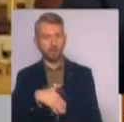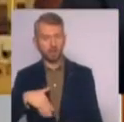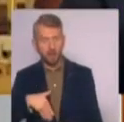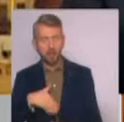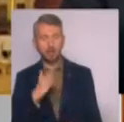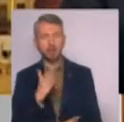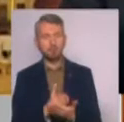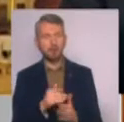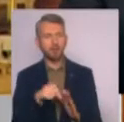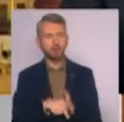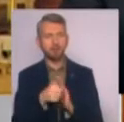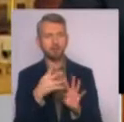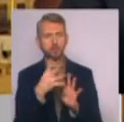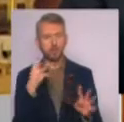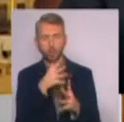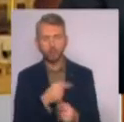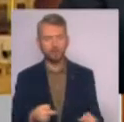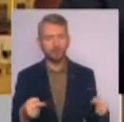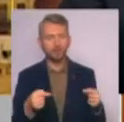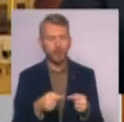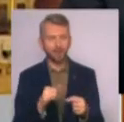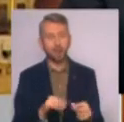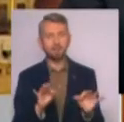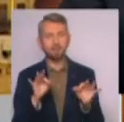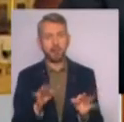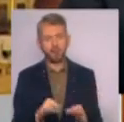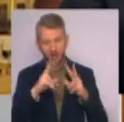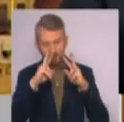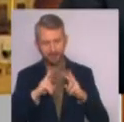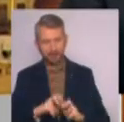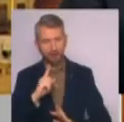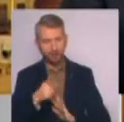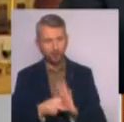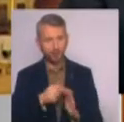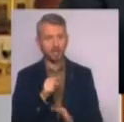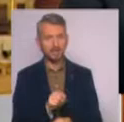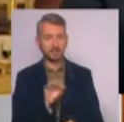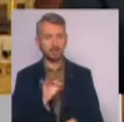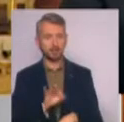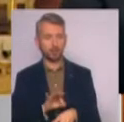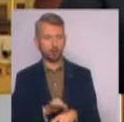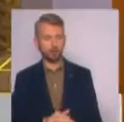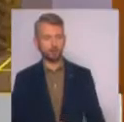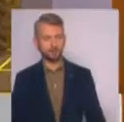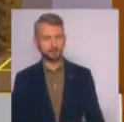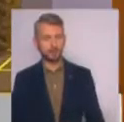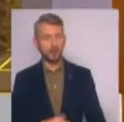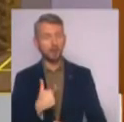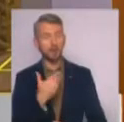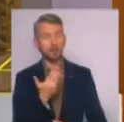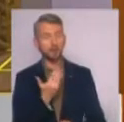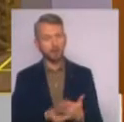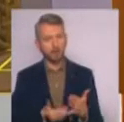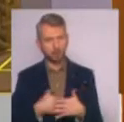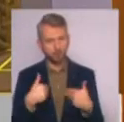має значення своєчасна і правильна діагностика цієї патології. Я б вам